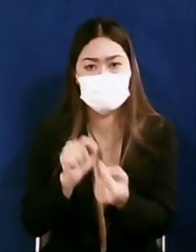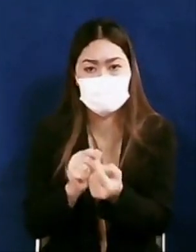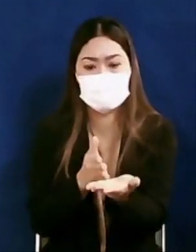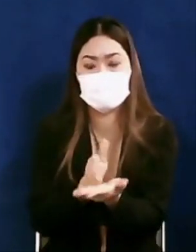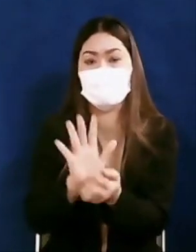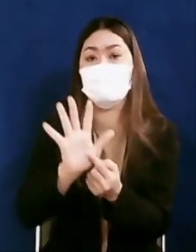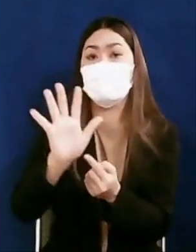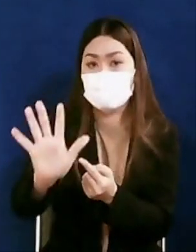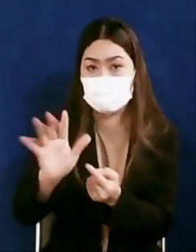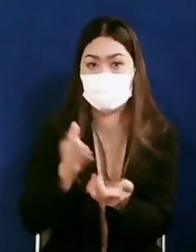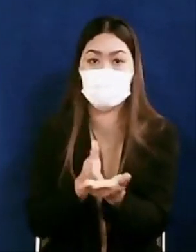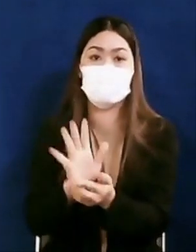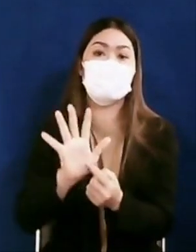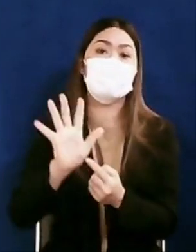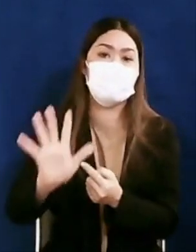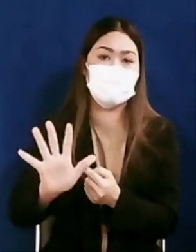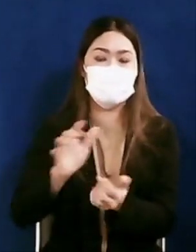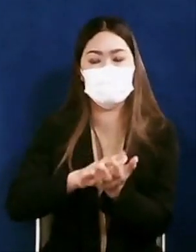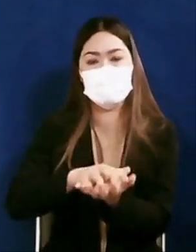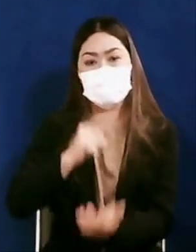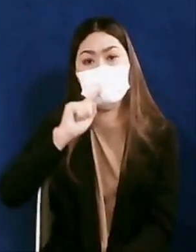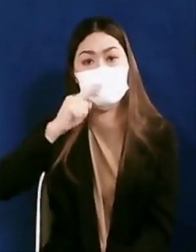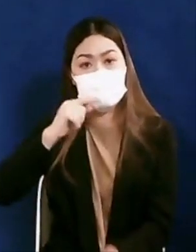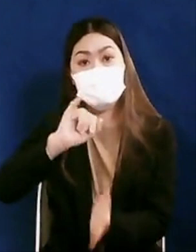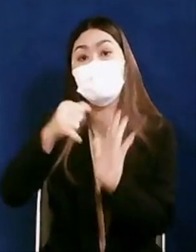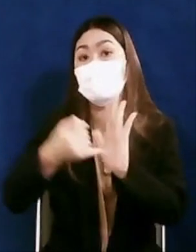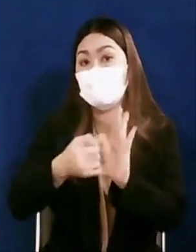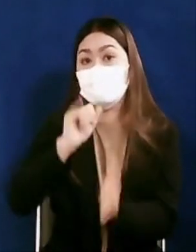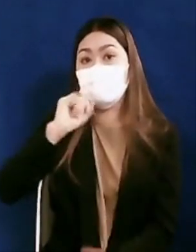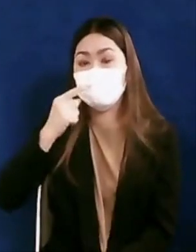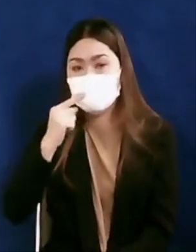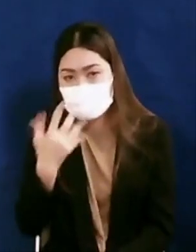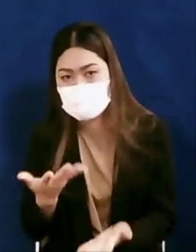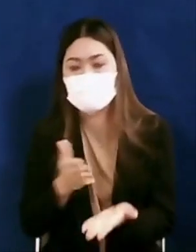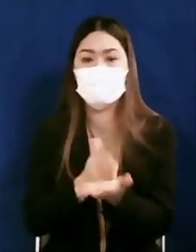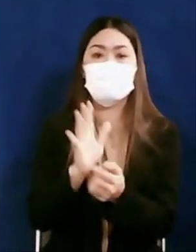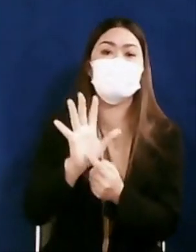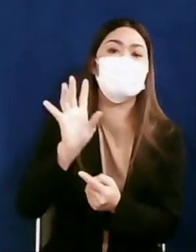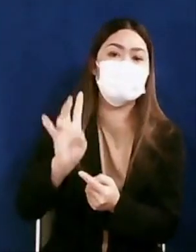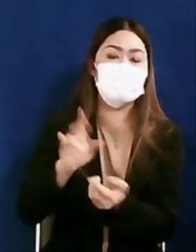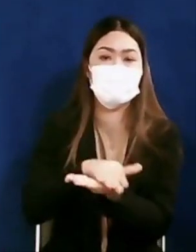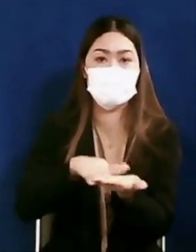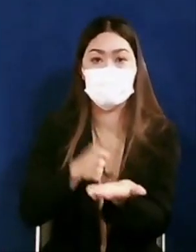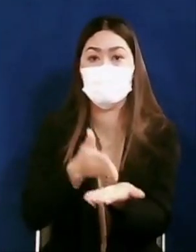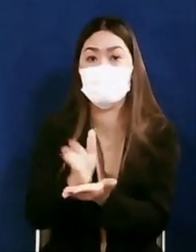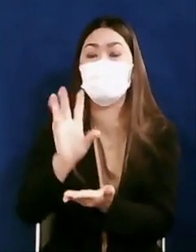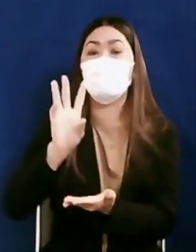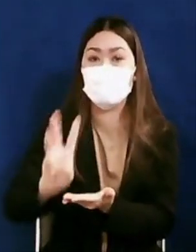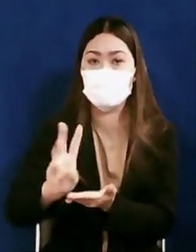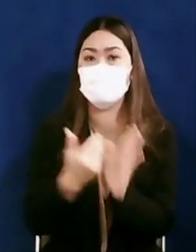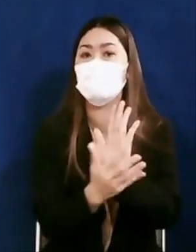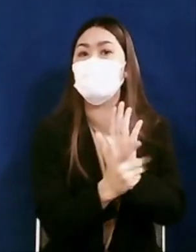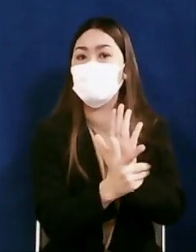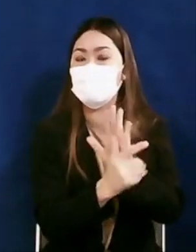ต5คือกรณีแถวสมุทรสาครอะไรพวกนั้นนะครับแล้วก็เขต7เขต6นะครับแถวชลบุ